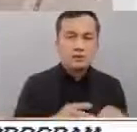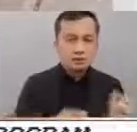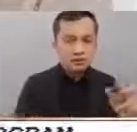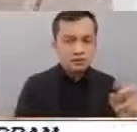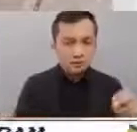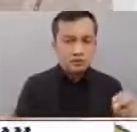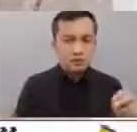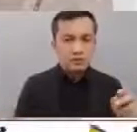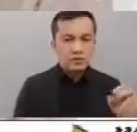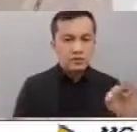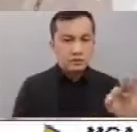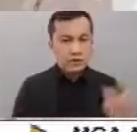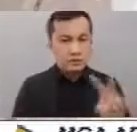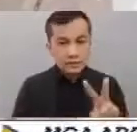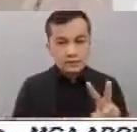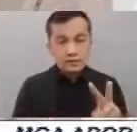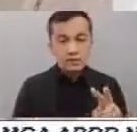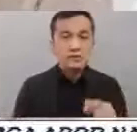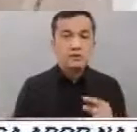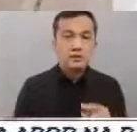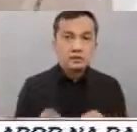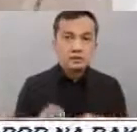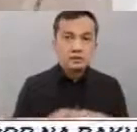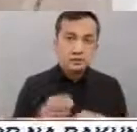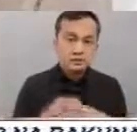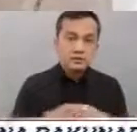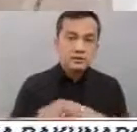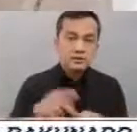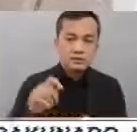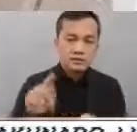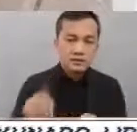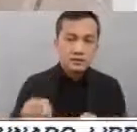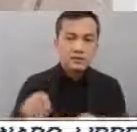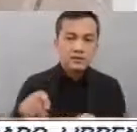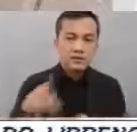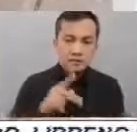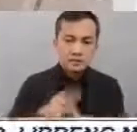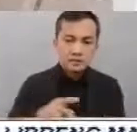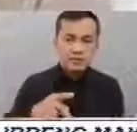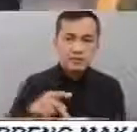pa ang bilang ng mga mahahawa ng sakit kapag hindi sila naturukan ng bakuna.